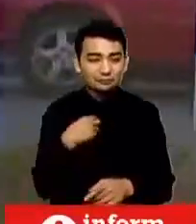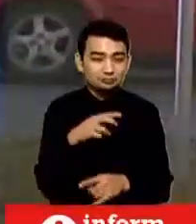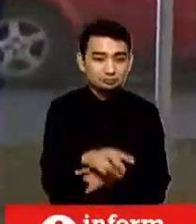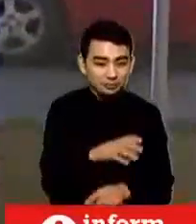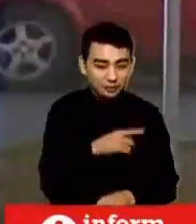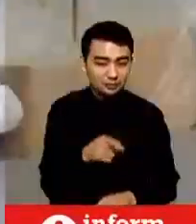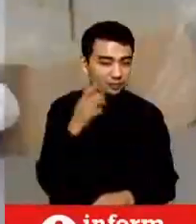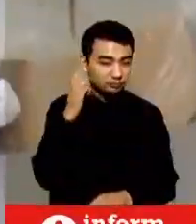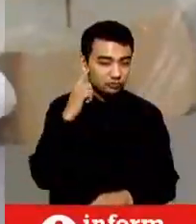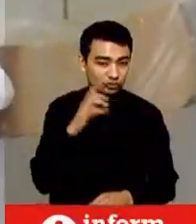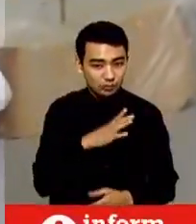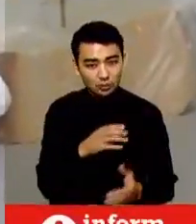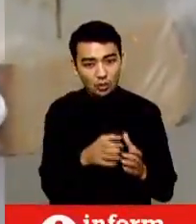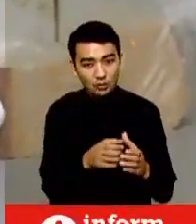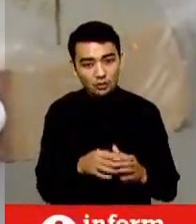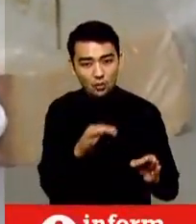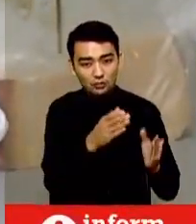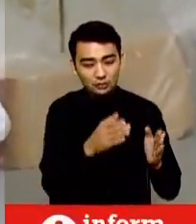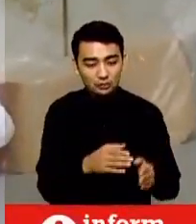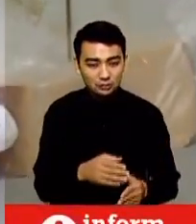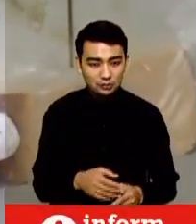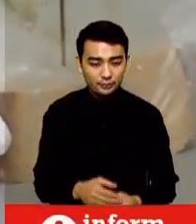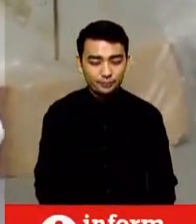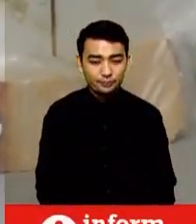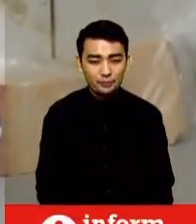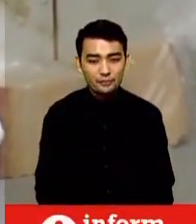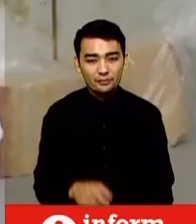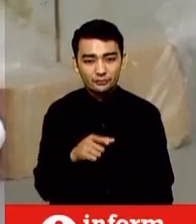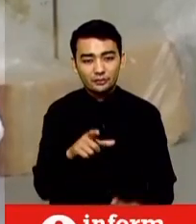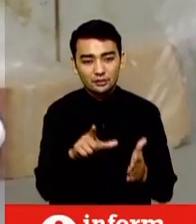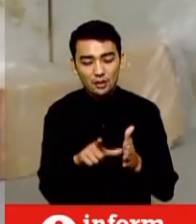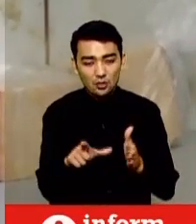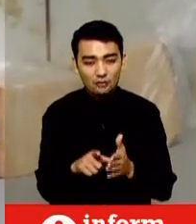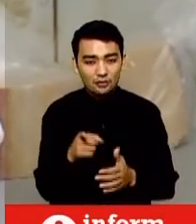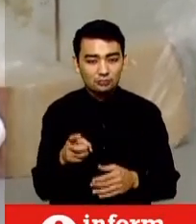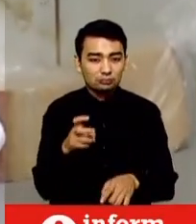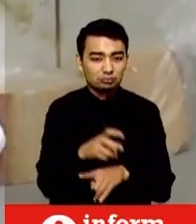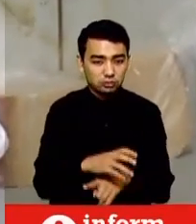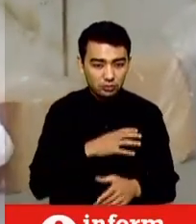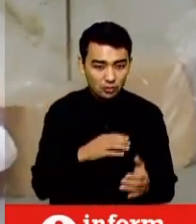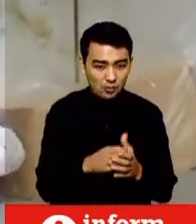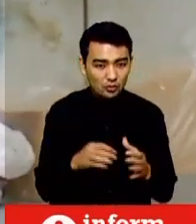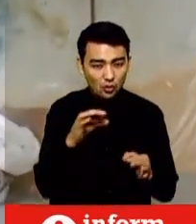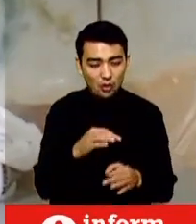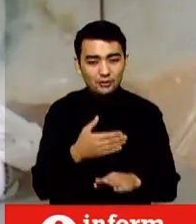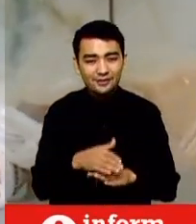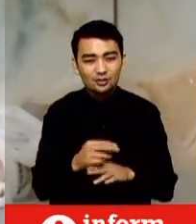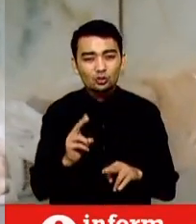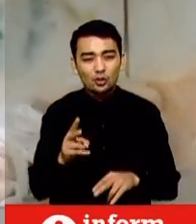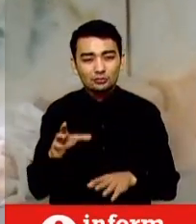об этой компании. Не находится здесь эта компания. То есть налоговая приходит по СМС? Да, налоговая приходила, какие-то кредиторы,